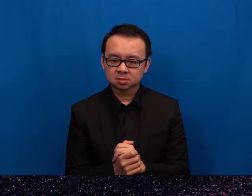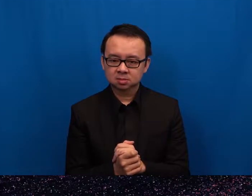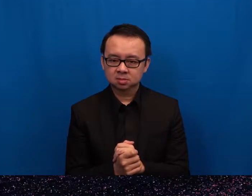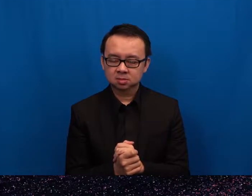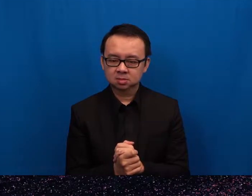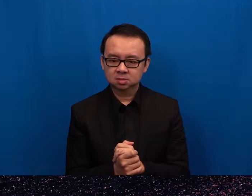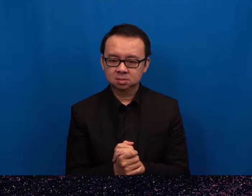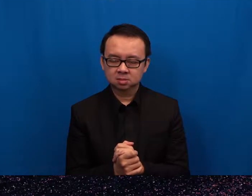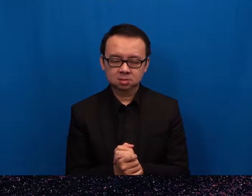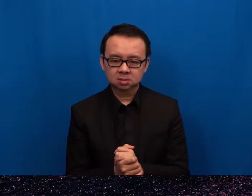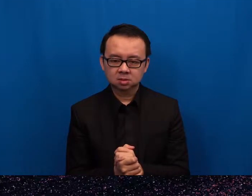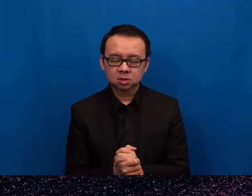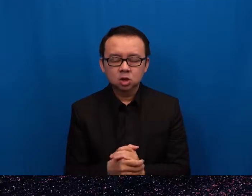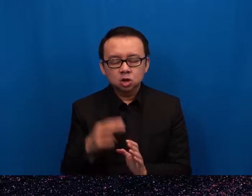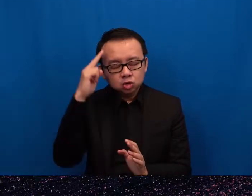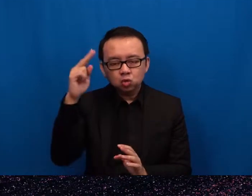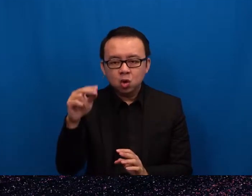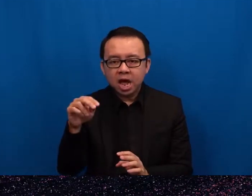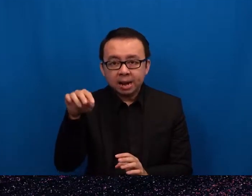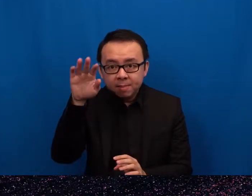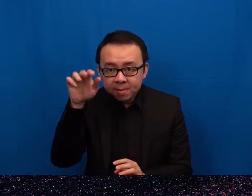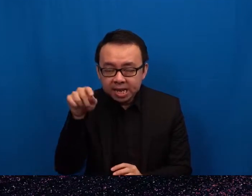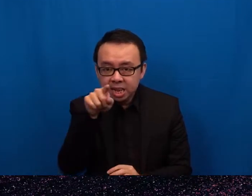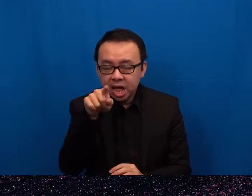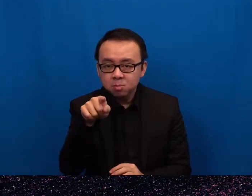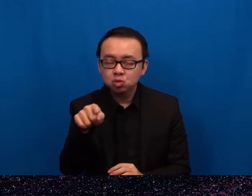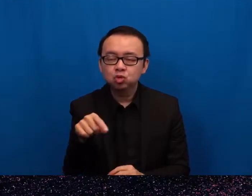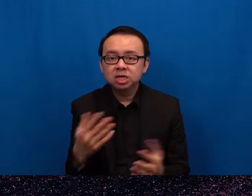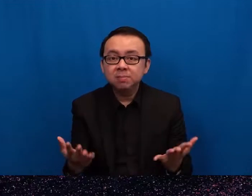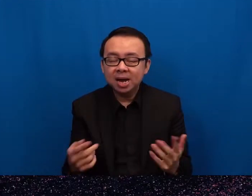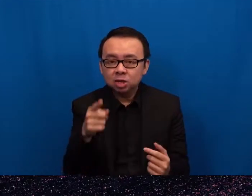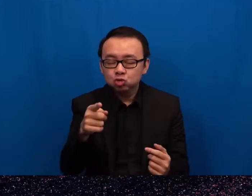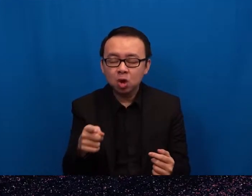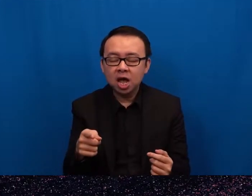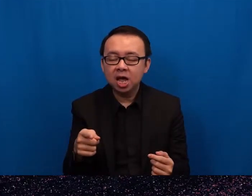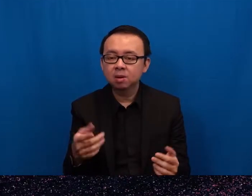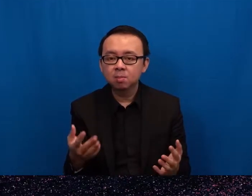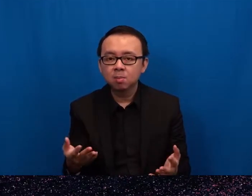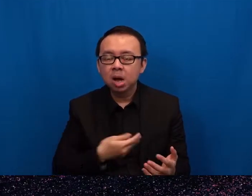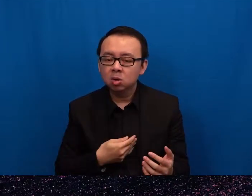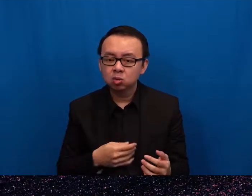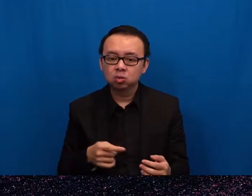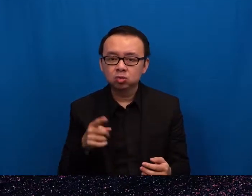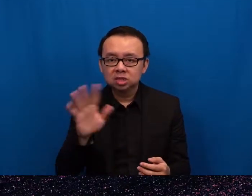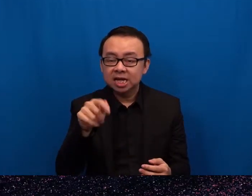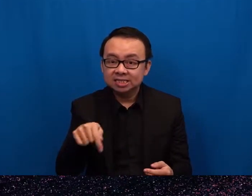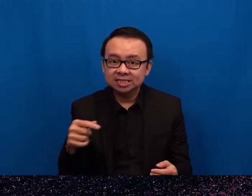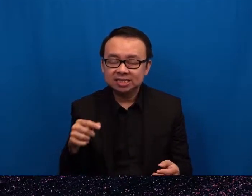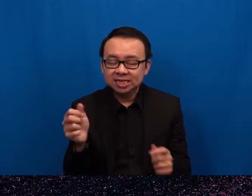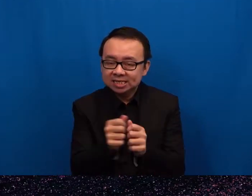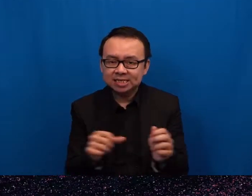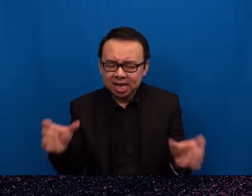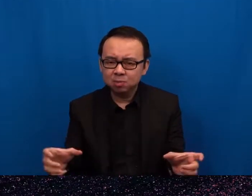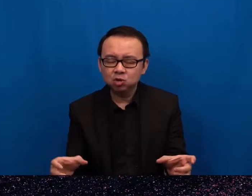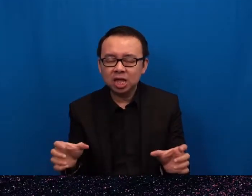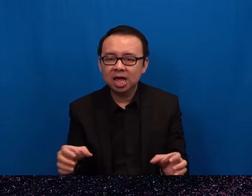Tuhan memanggil Anda di tempat di mana Anda diletakkan. Bukan hanya setiap kota, tapi penghulu itu mungkin bisa